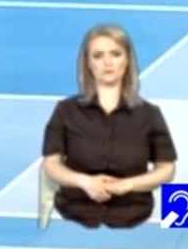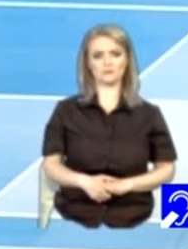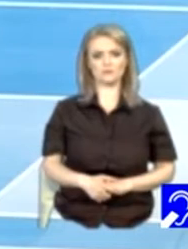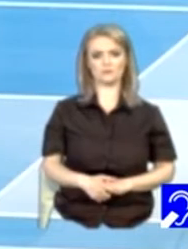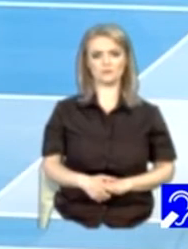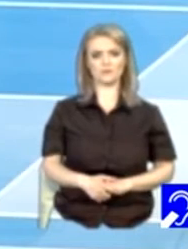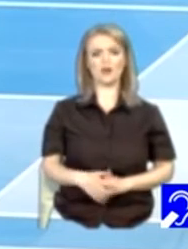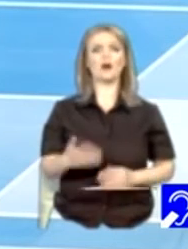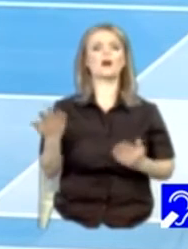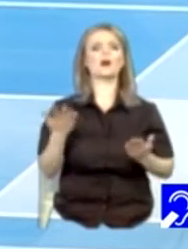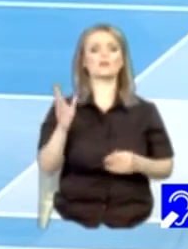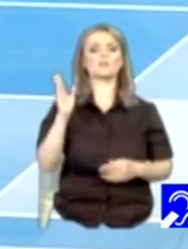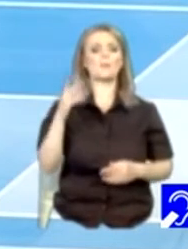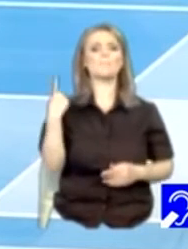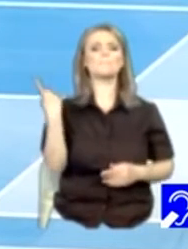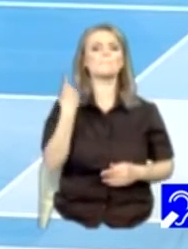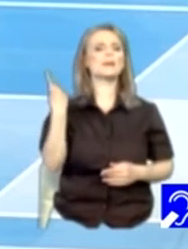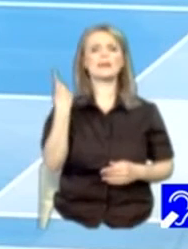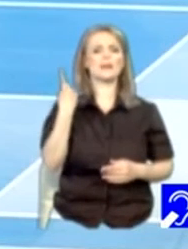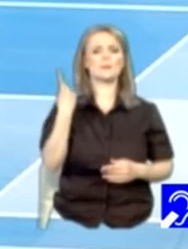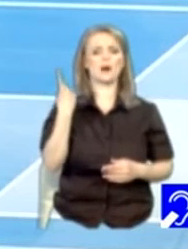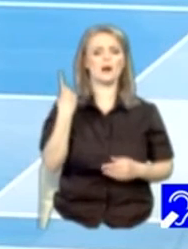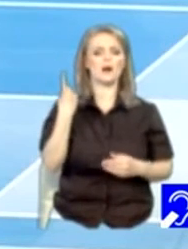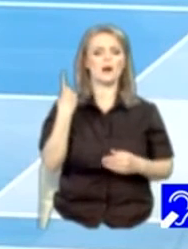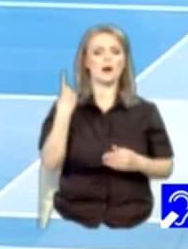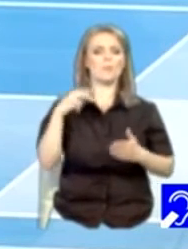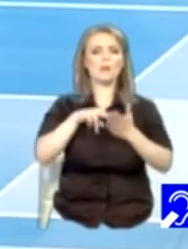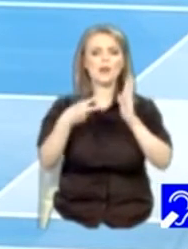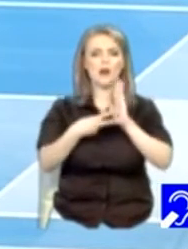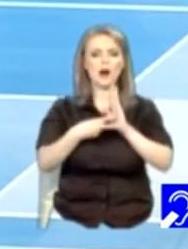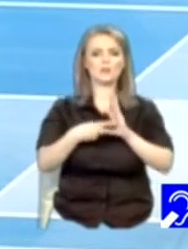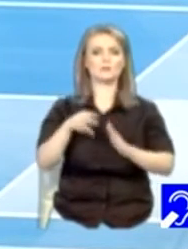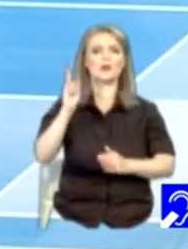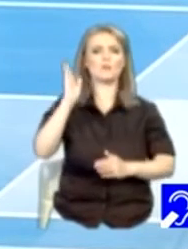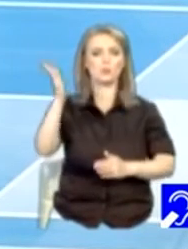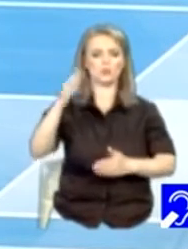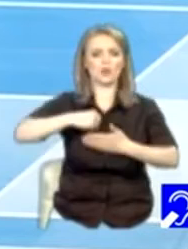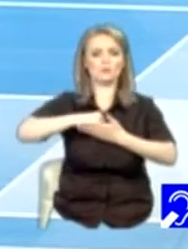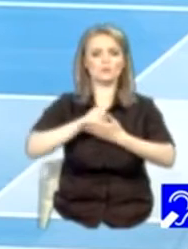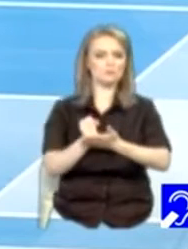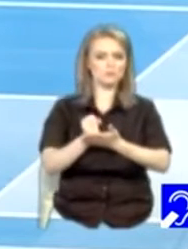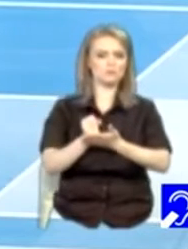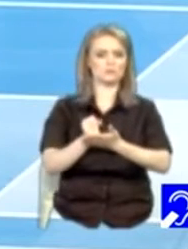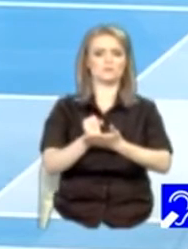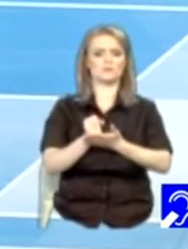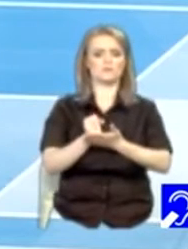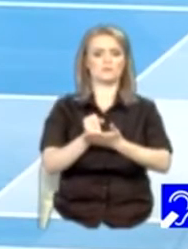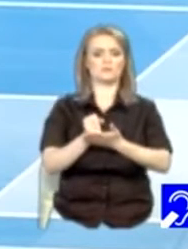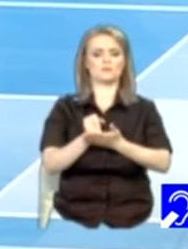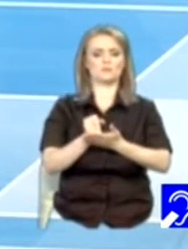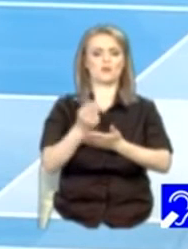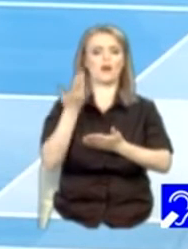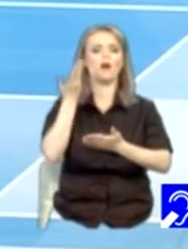Care ar fi prima măsură pe care ați adoptat-o odată ajuns în Parlament pentru acești tineri? Să spunem,